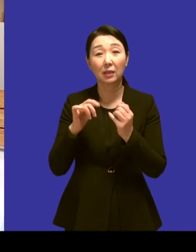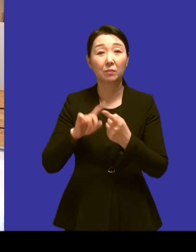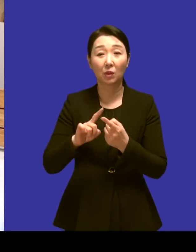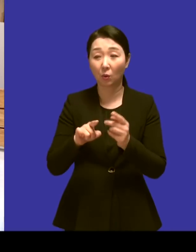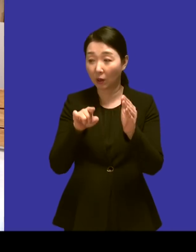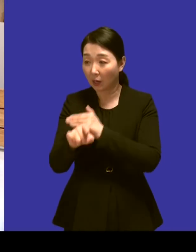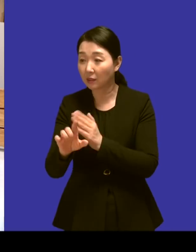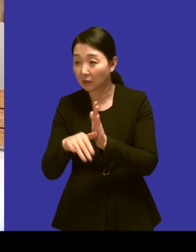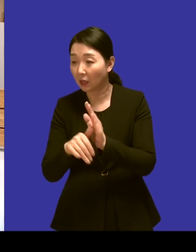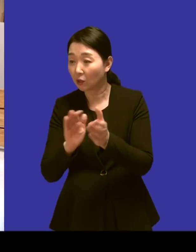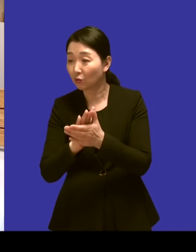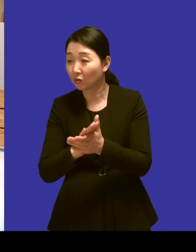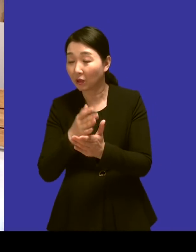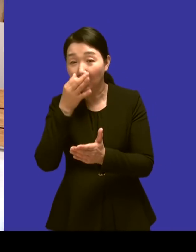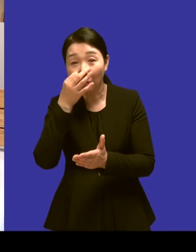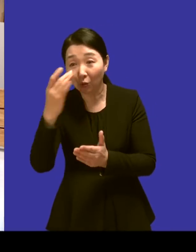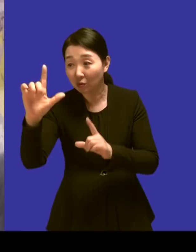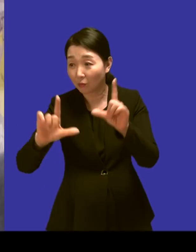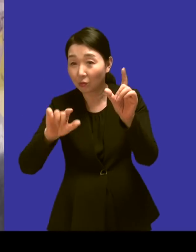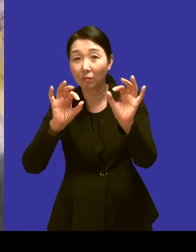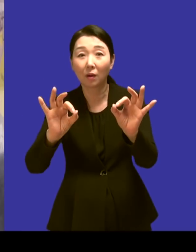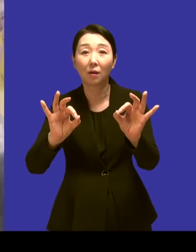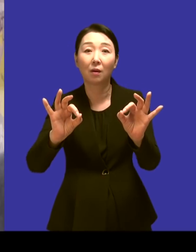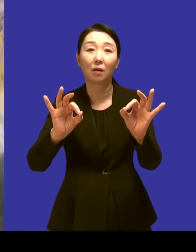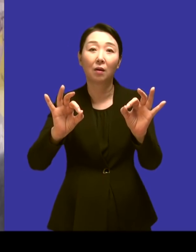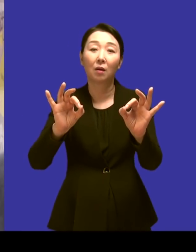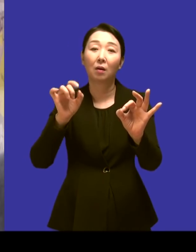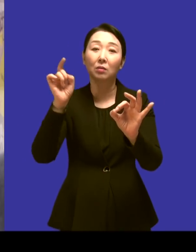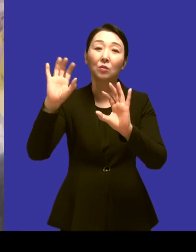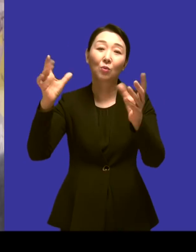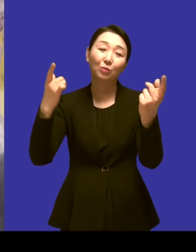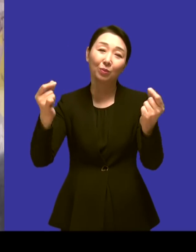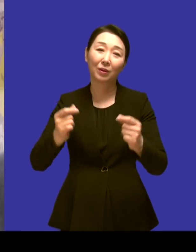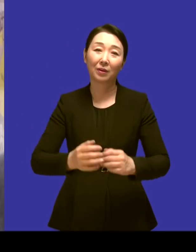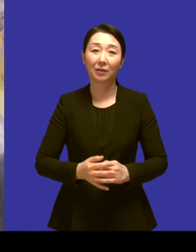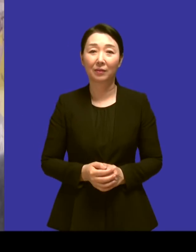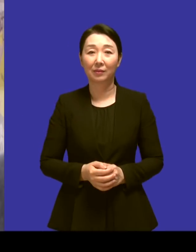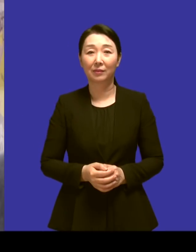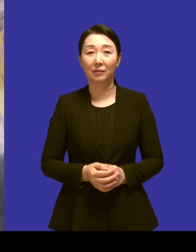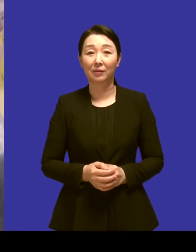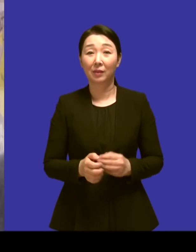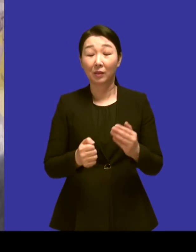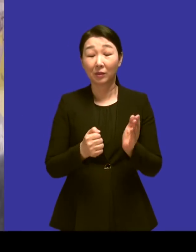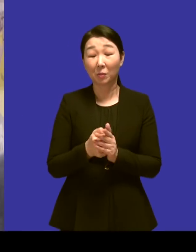친구들이 저에게 보여준 모습은 천국 그 자체였었던 것 같아요. 그래서